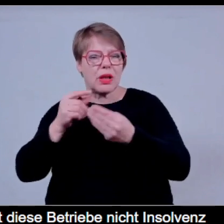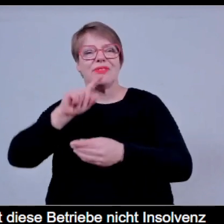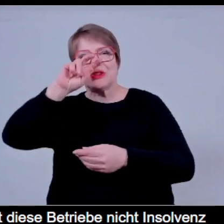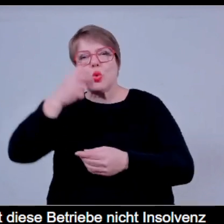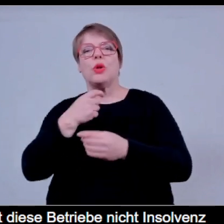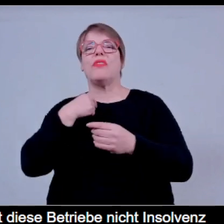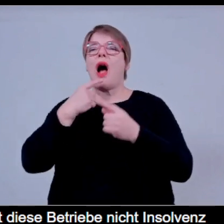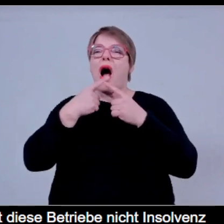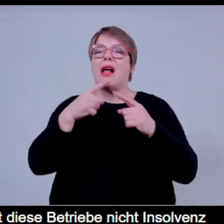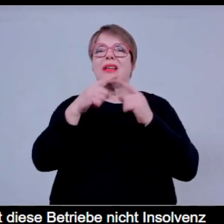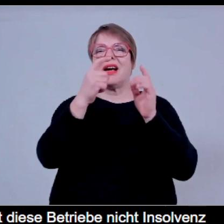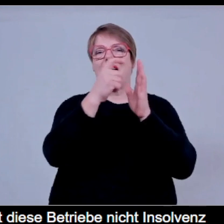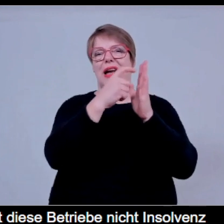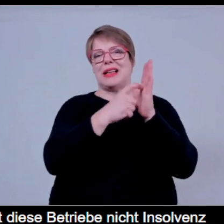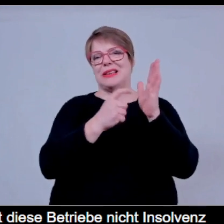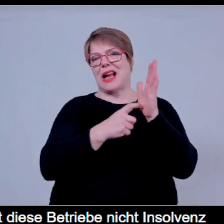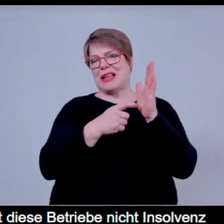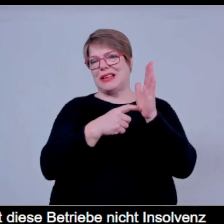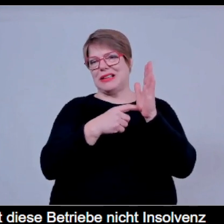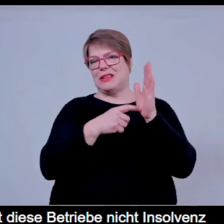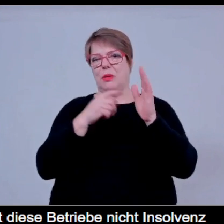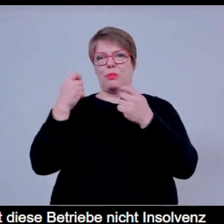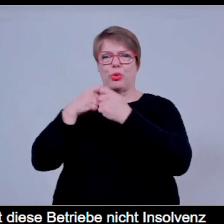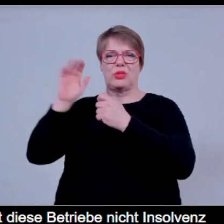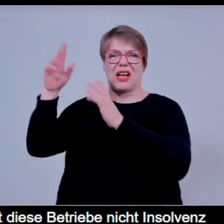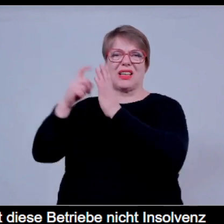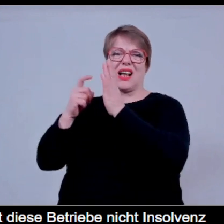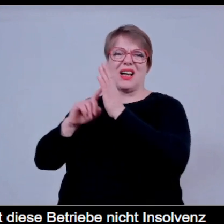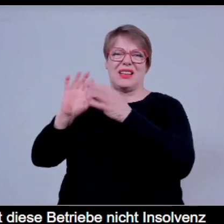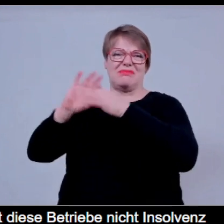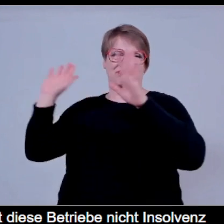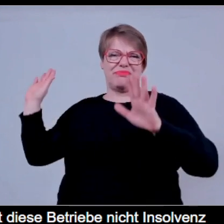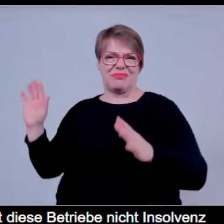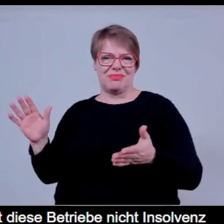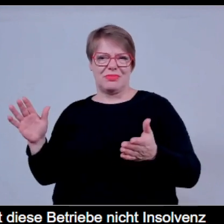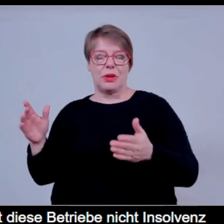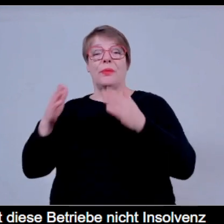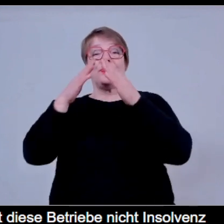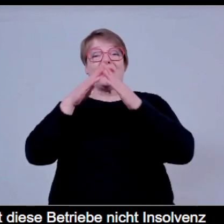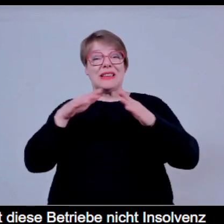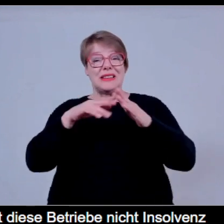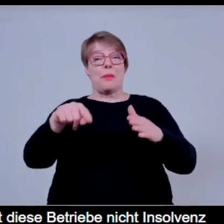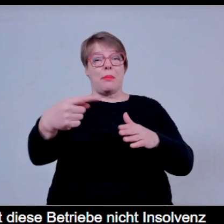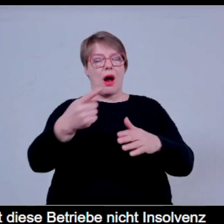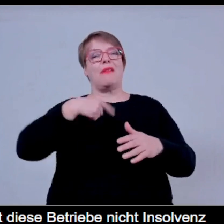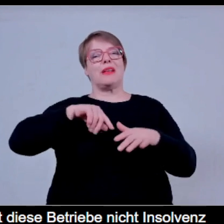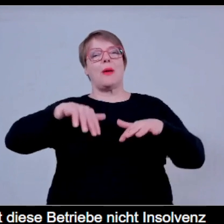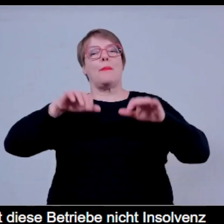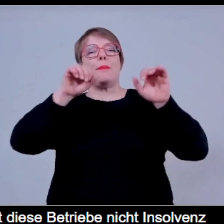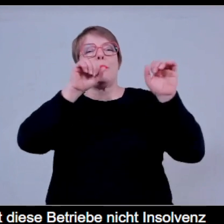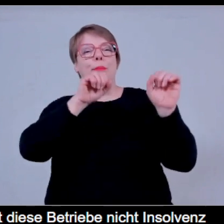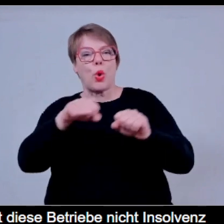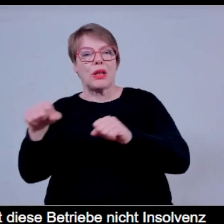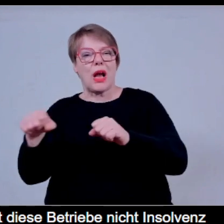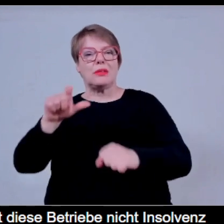Hausbank besichert wird durch die LFA, die sagt, okay, du kennst den Kunden, du gibst ihm